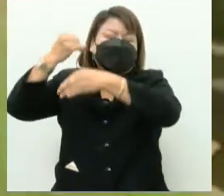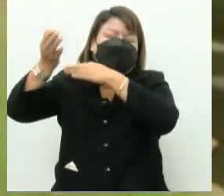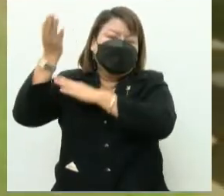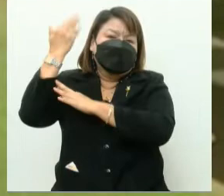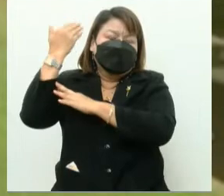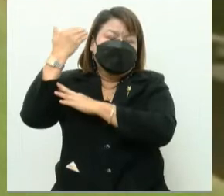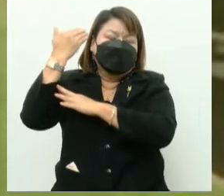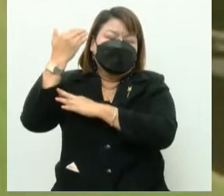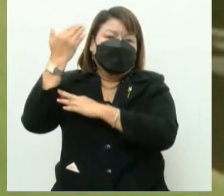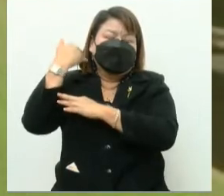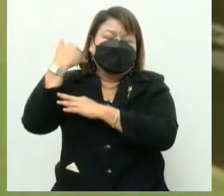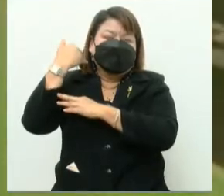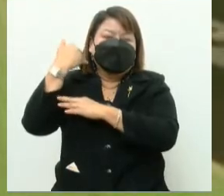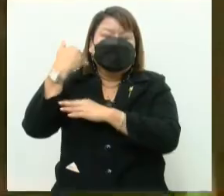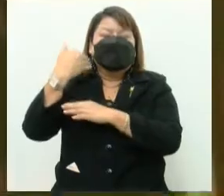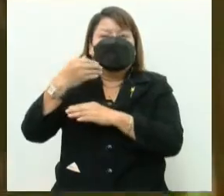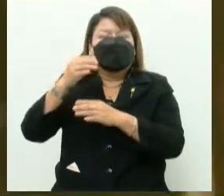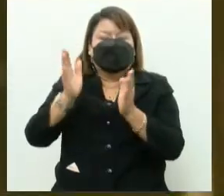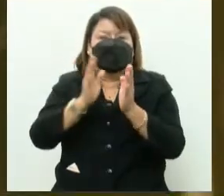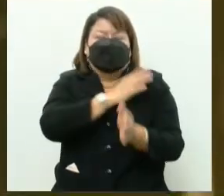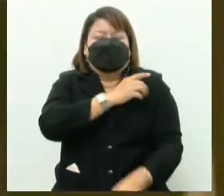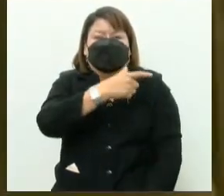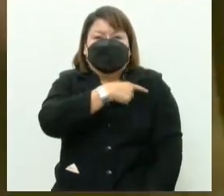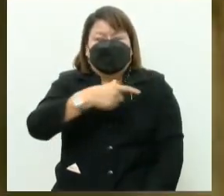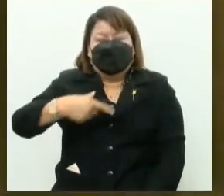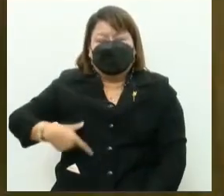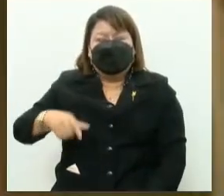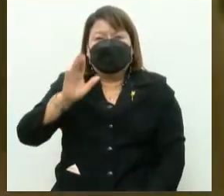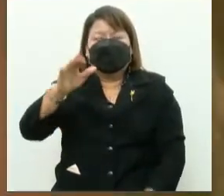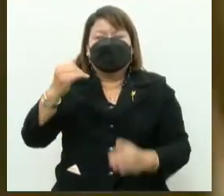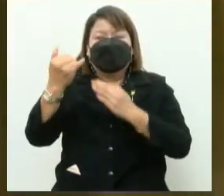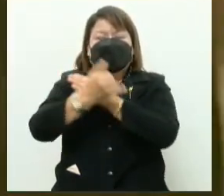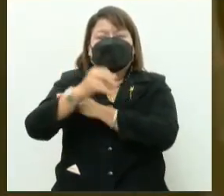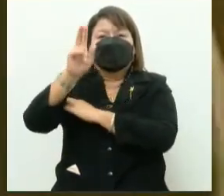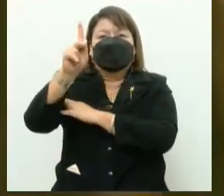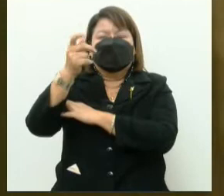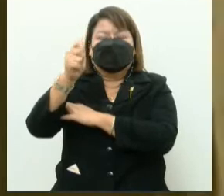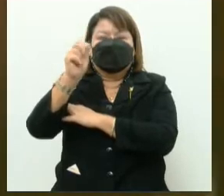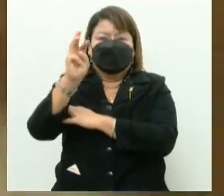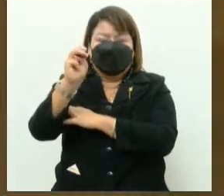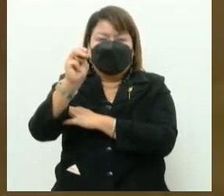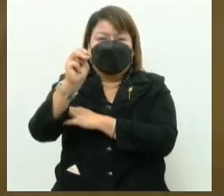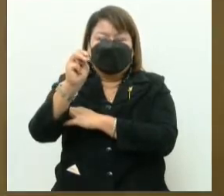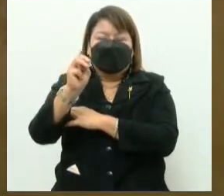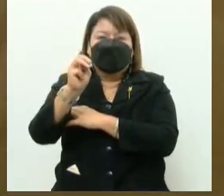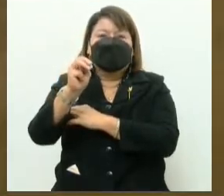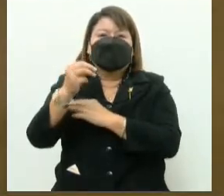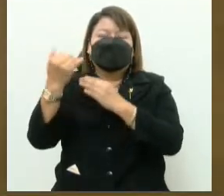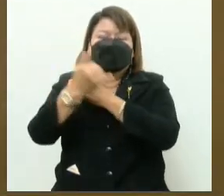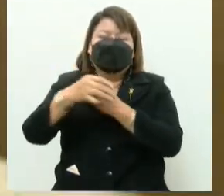ในสมัยพระเจ้าปทุมสุริยวงศ์ปฐมกษัตริย์แห่งขอมความว่าเมืองสุโขทัยส่งสวย